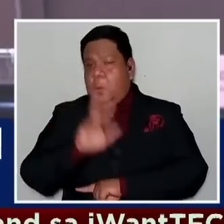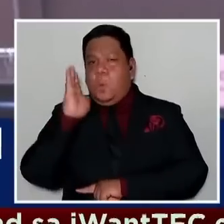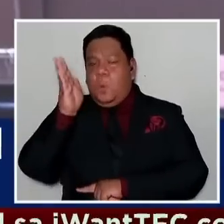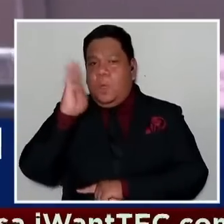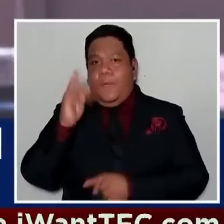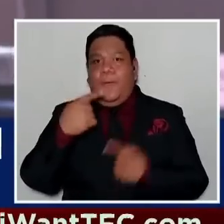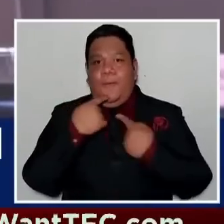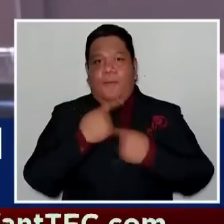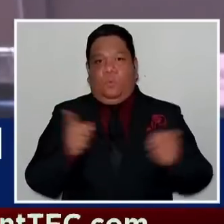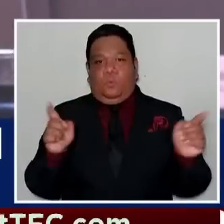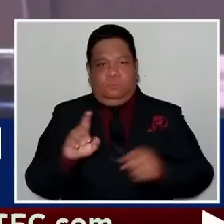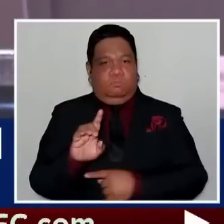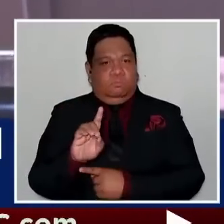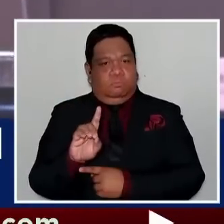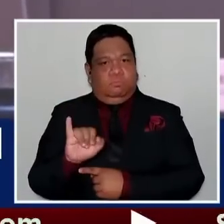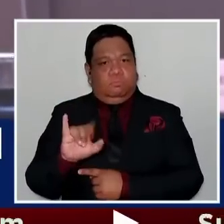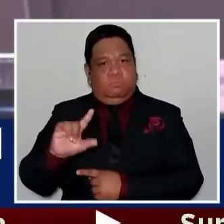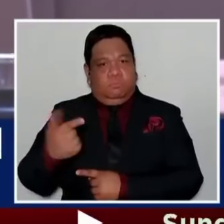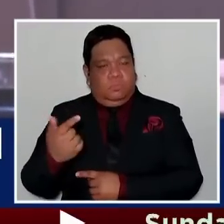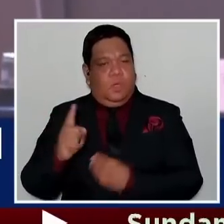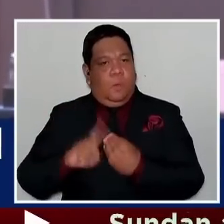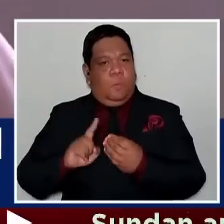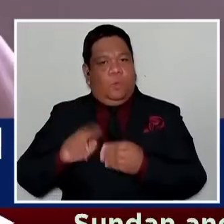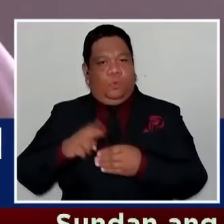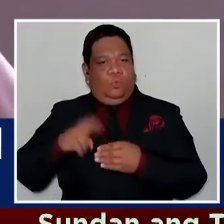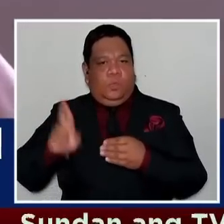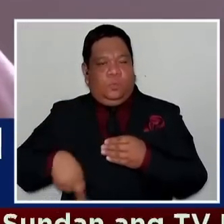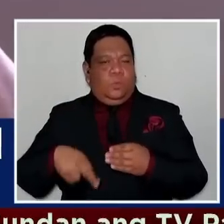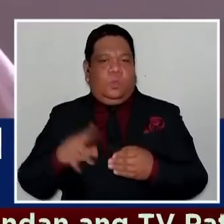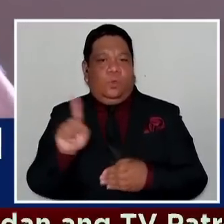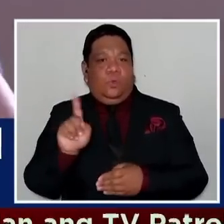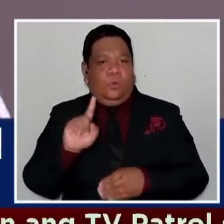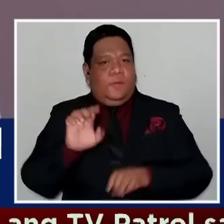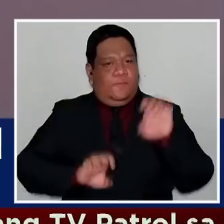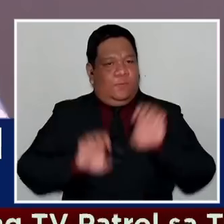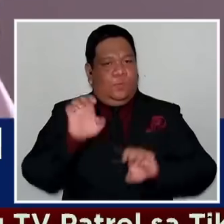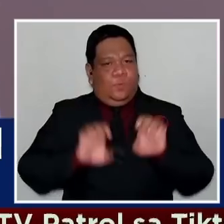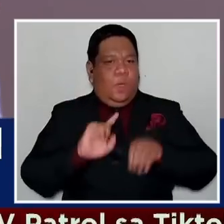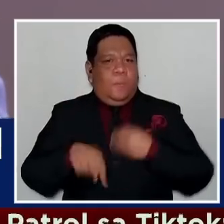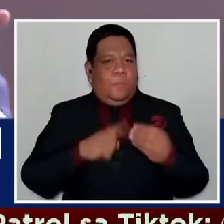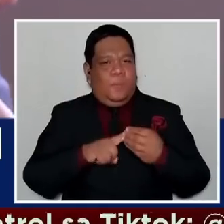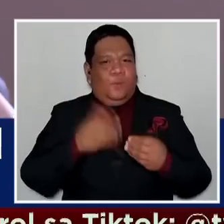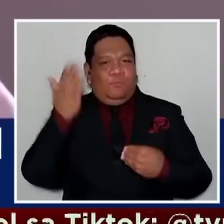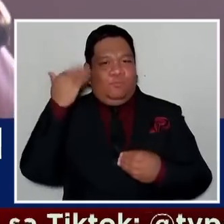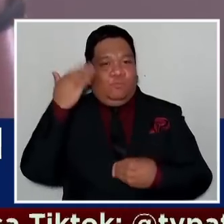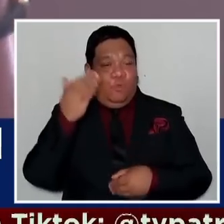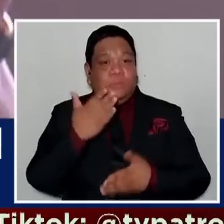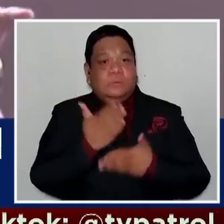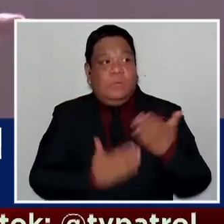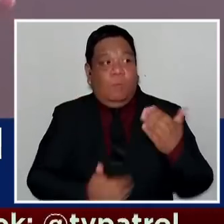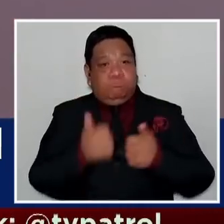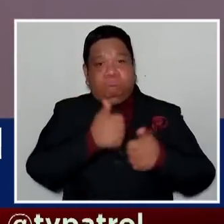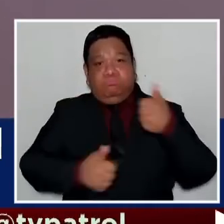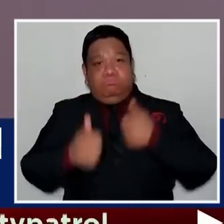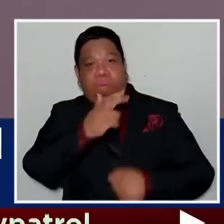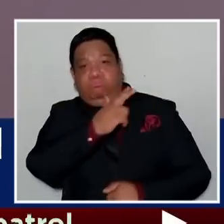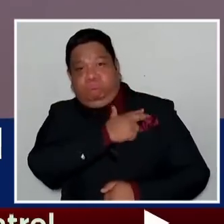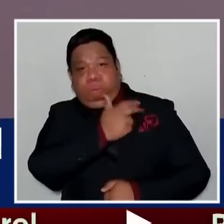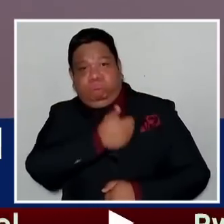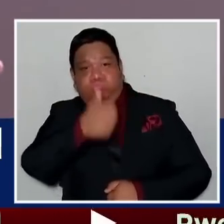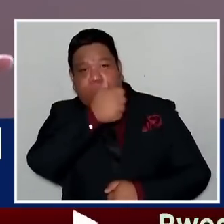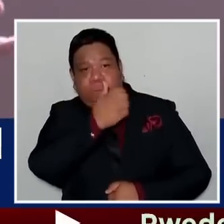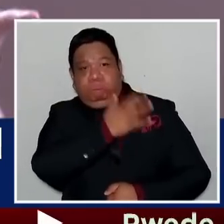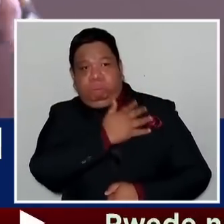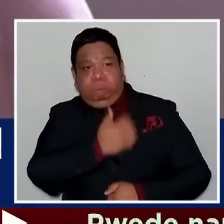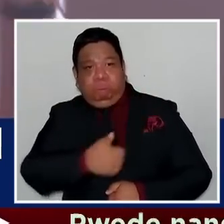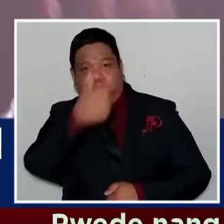DILG ng resulta ng evaluation sa courtesy resignation ng ilang matataas na opisyal ng PNP.